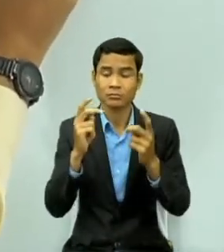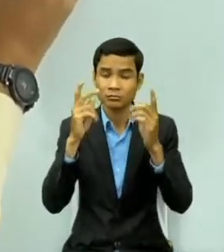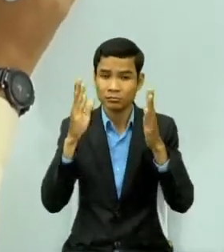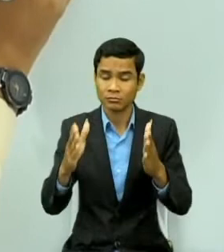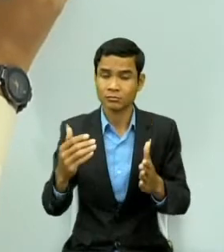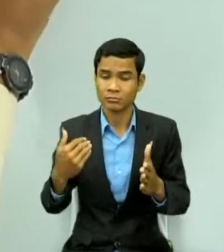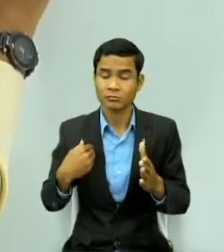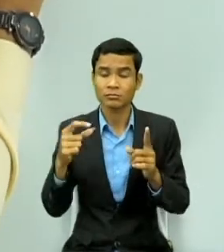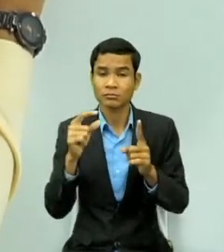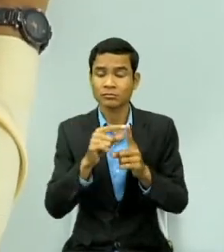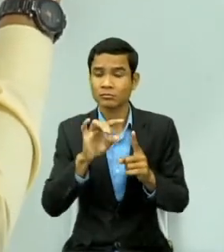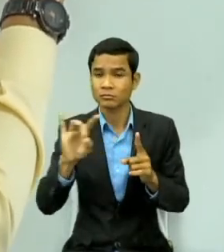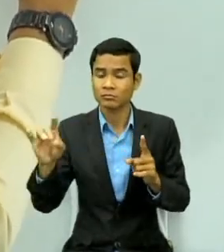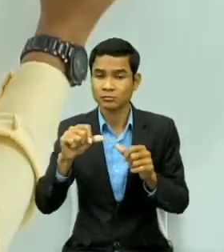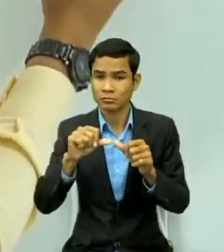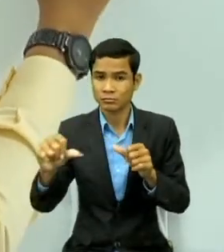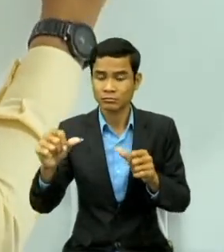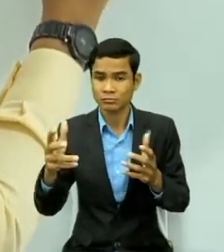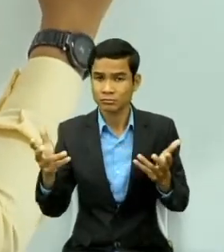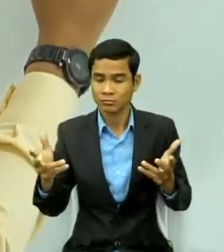ទៀត